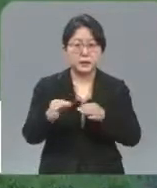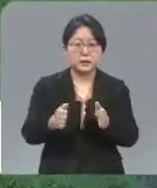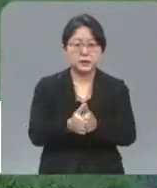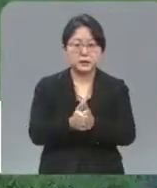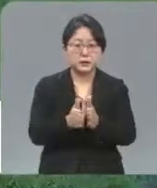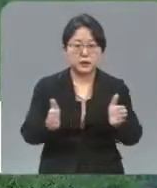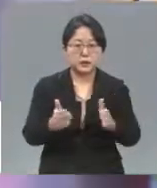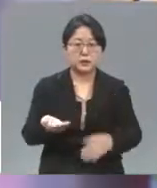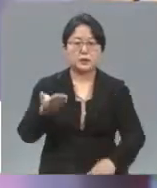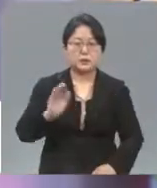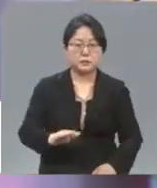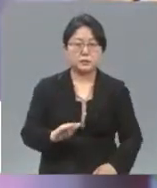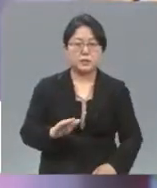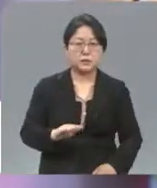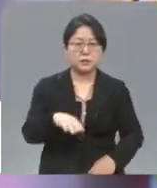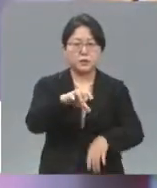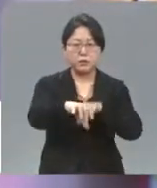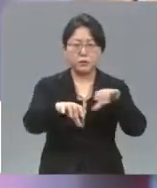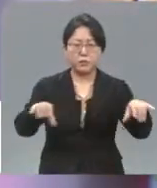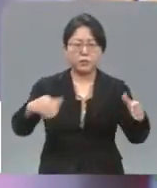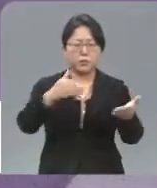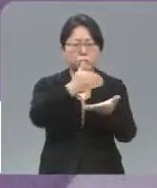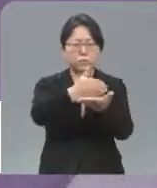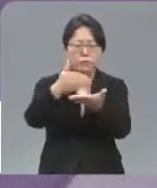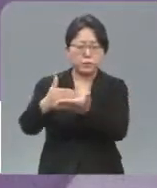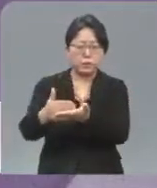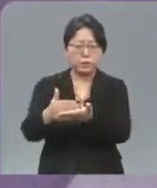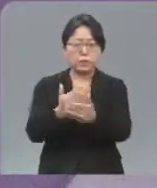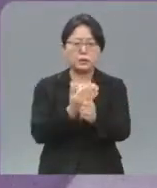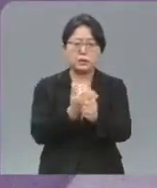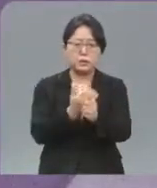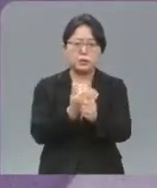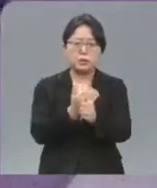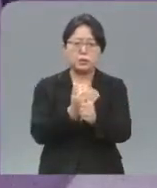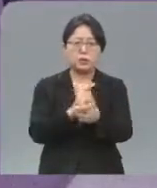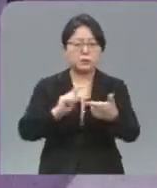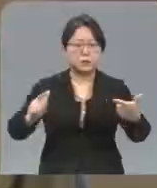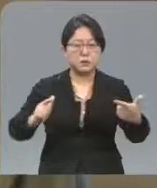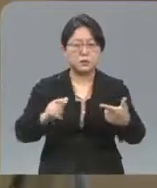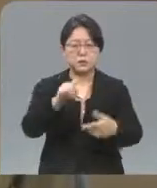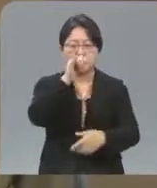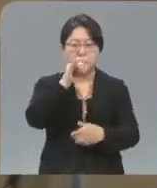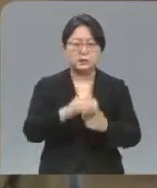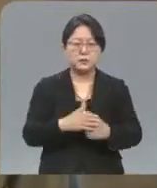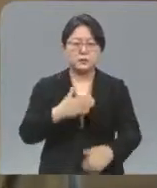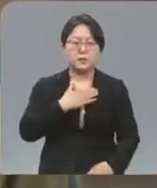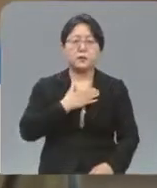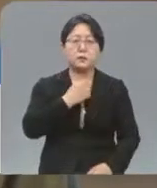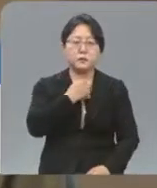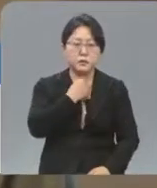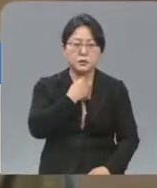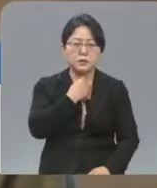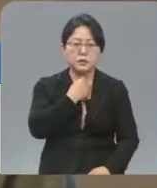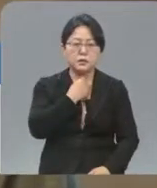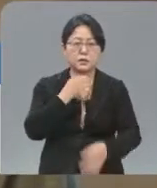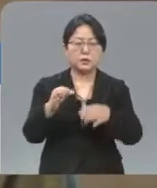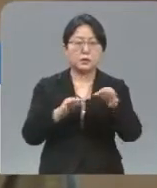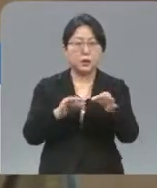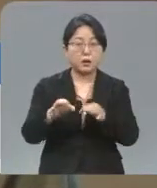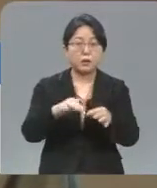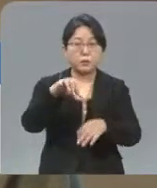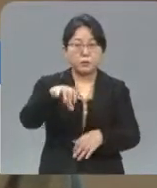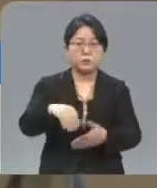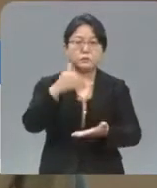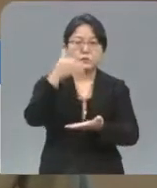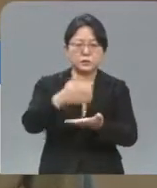본격적으로 시작되어야 하지만 군데군데 문을 닫은 푸드트럭과 트레일러가 눈에 띕니다. 제가 원했던 가게들이 문을